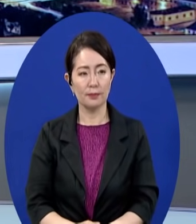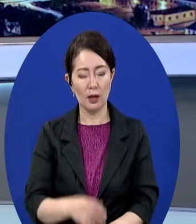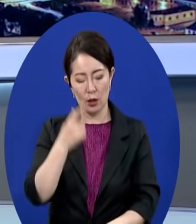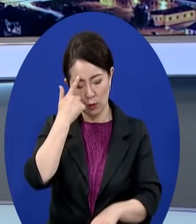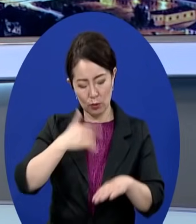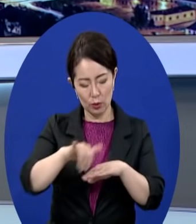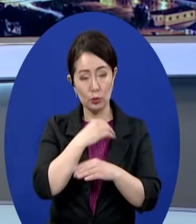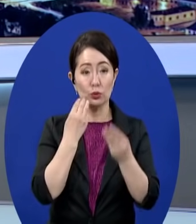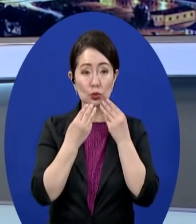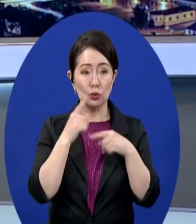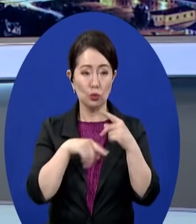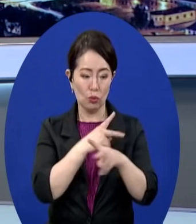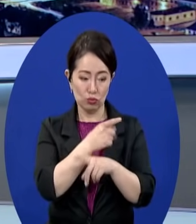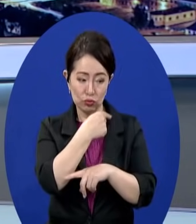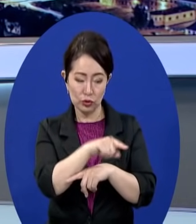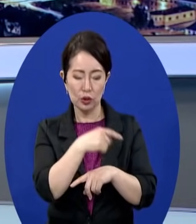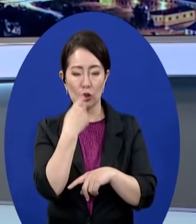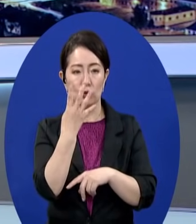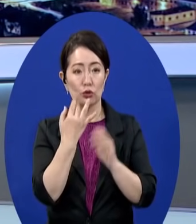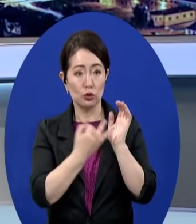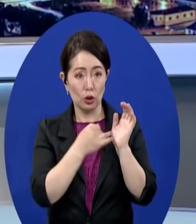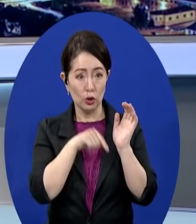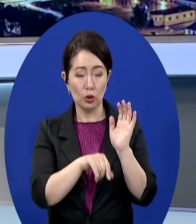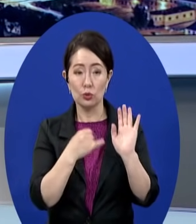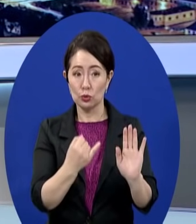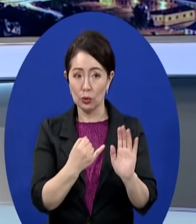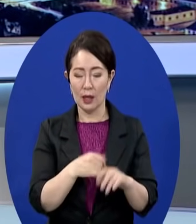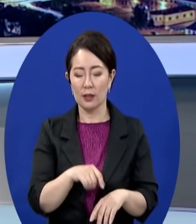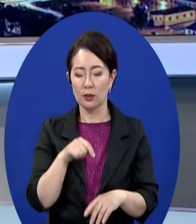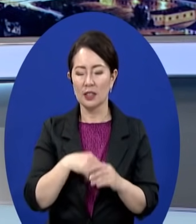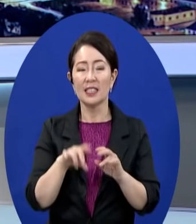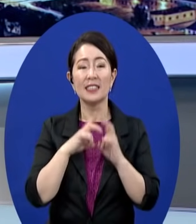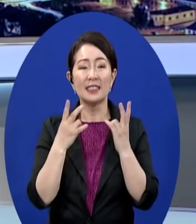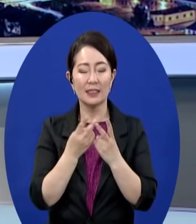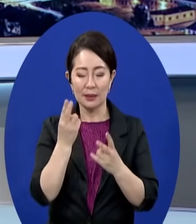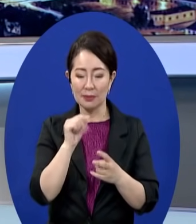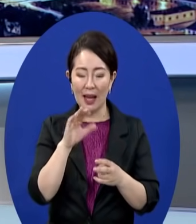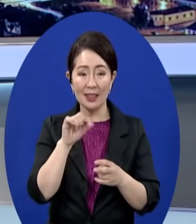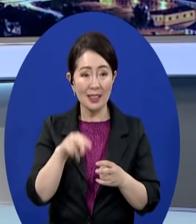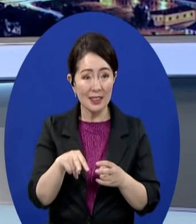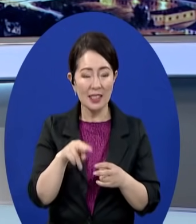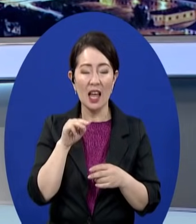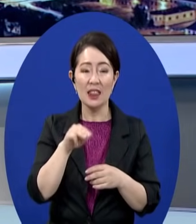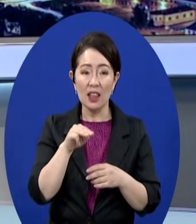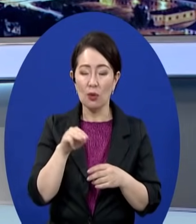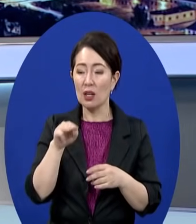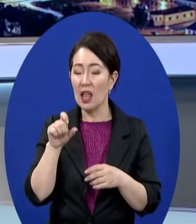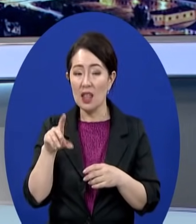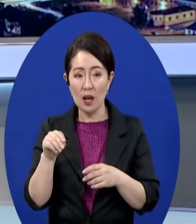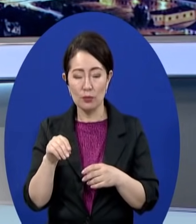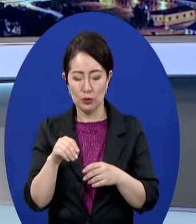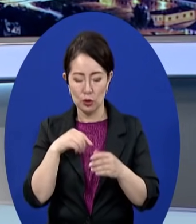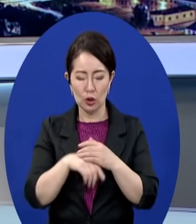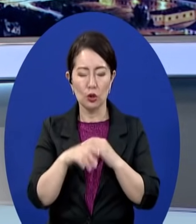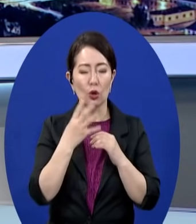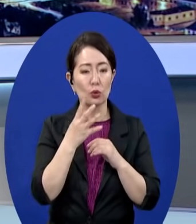Монгол улсын шүүхийн тухай хуулийн 47-гийн 6-р хэсэг болон нийгмийн даатгалын сангаас олгох тэтгэвэр тэтгэмжийн тухай хуулийн 4-ийн 6-р хэсгийн зарим